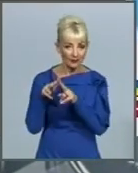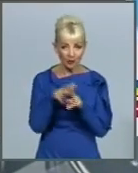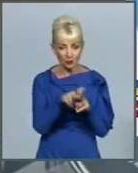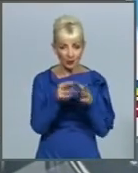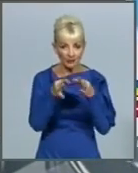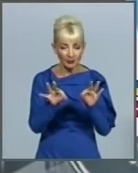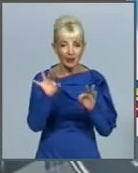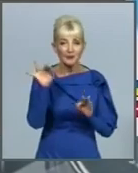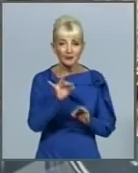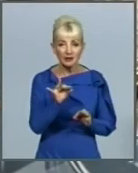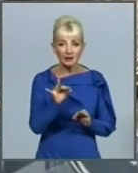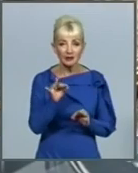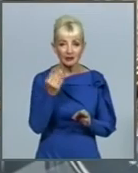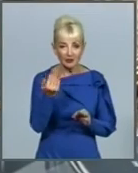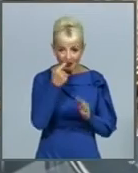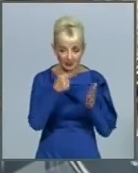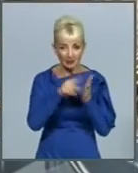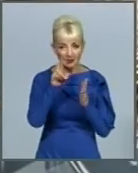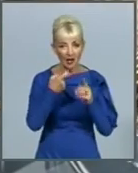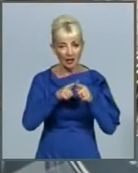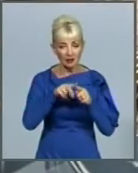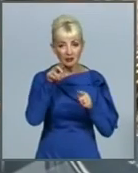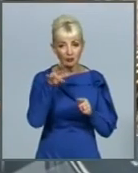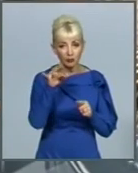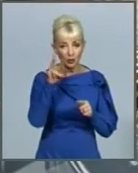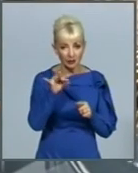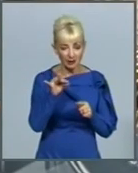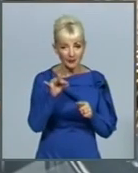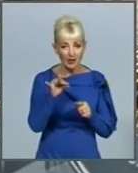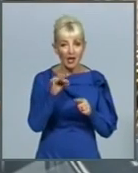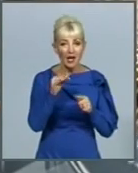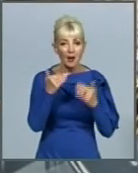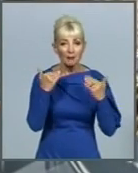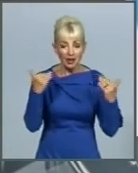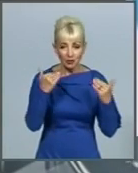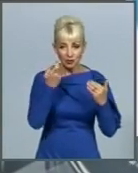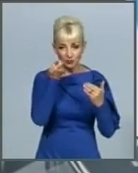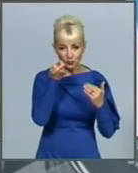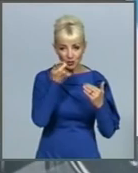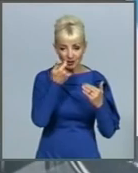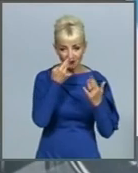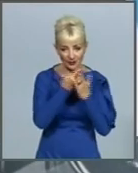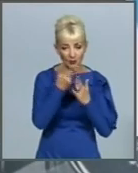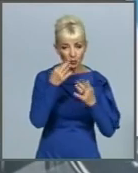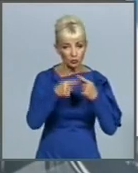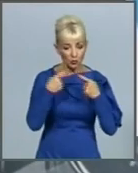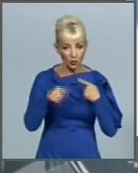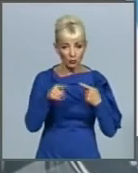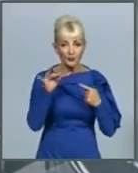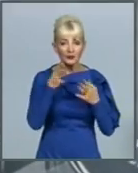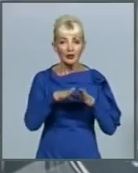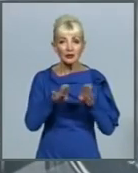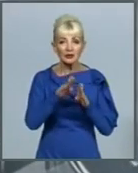И именно на эти блоки устанавливается тетива. Плечи выглядят на блочном луке по-другому. И